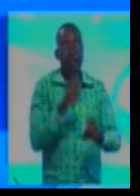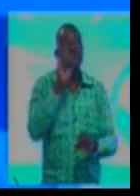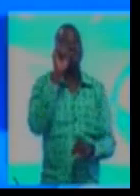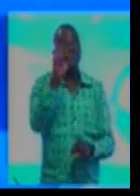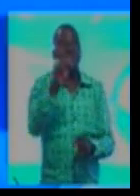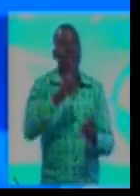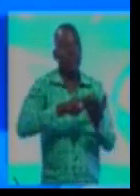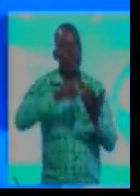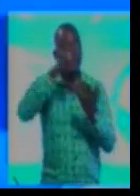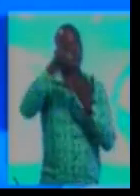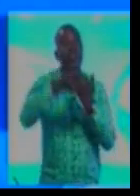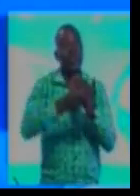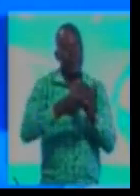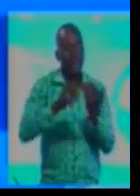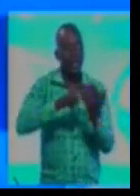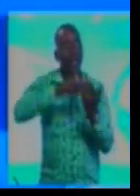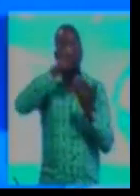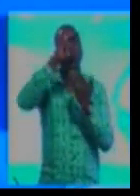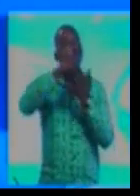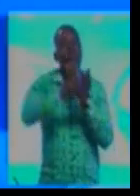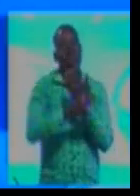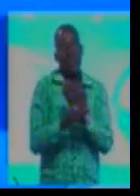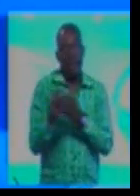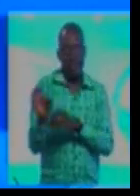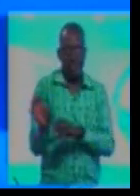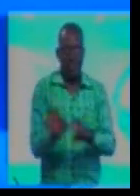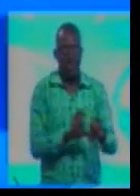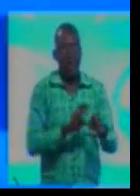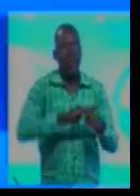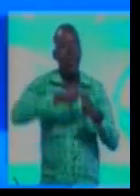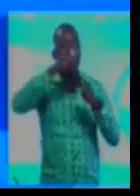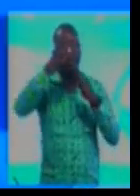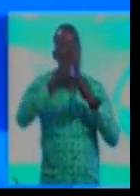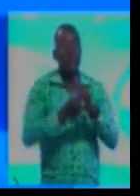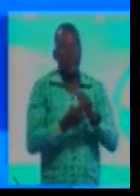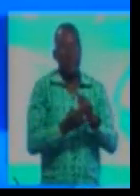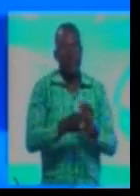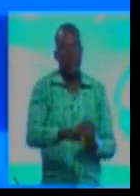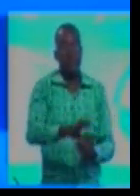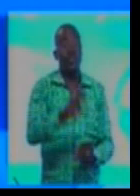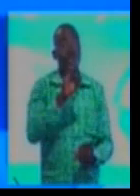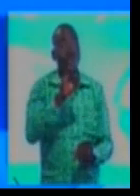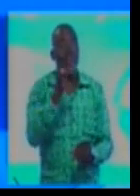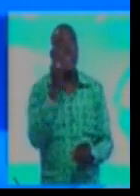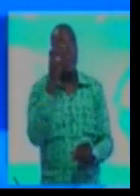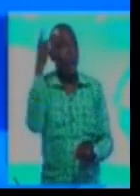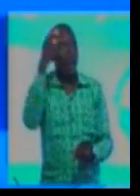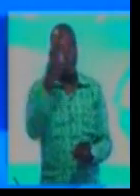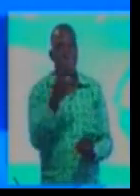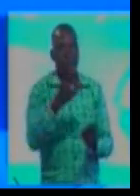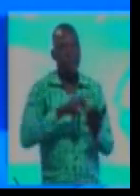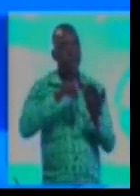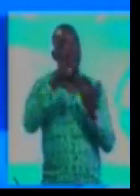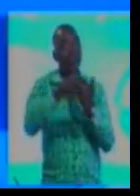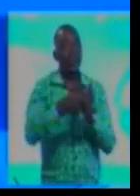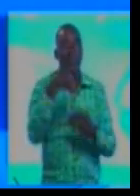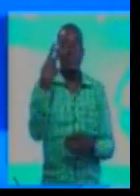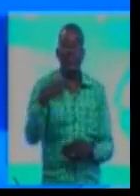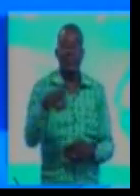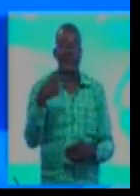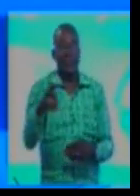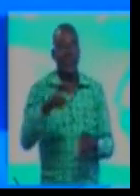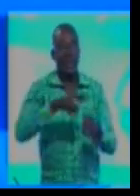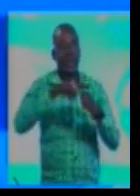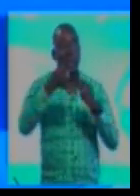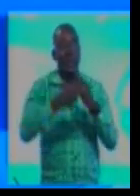ses projets et programmes en cours d'exécution. Du bilan, il ressort que 4 projets sont au vert. Les